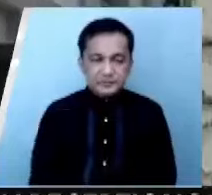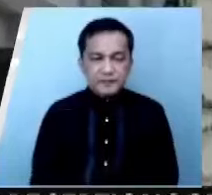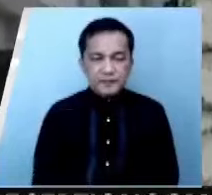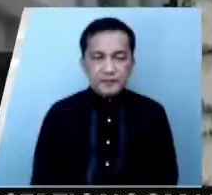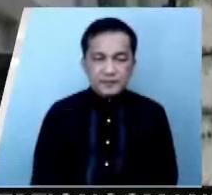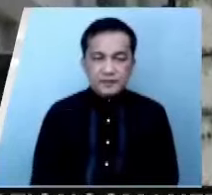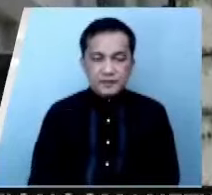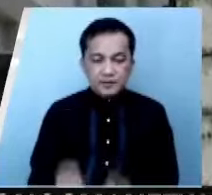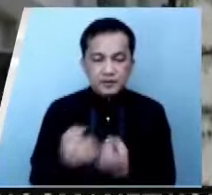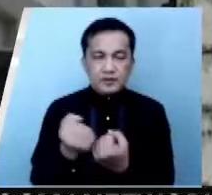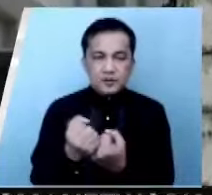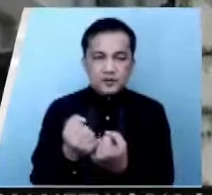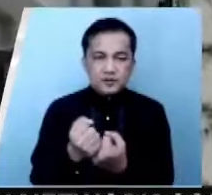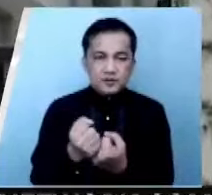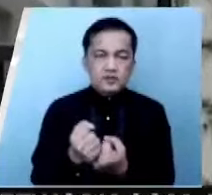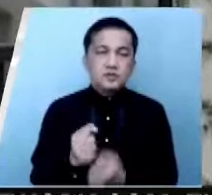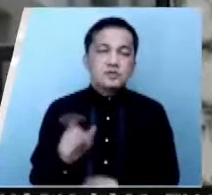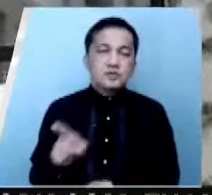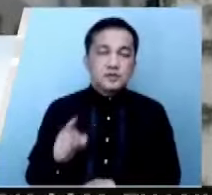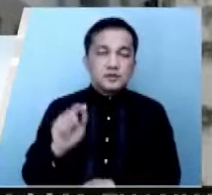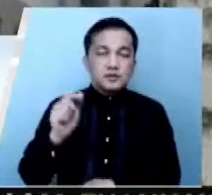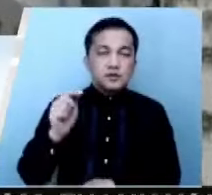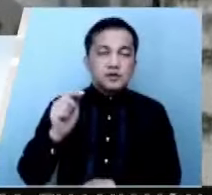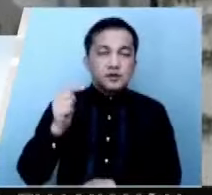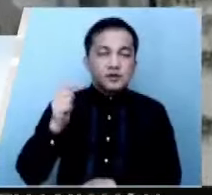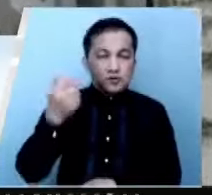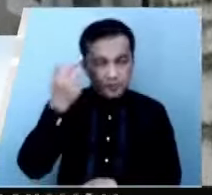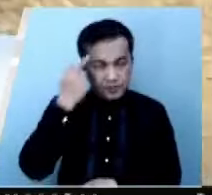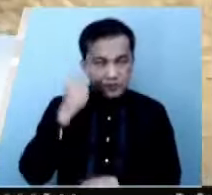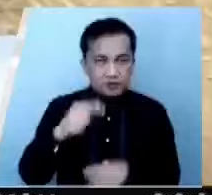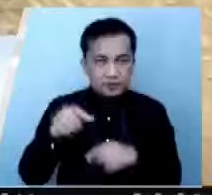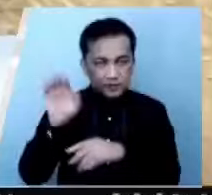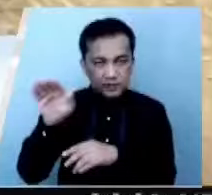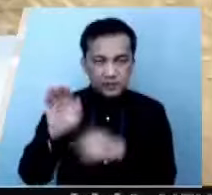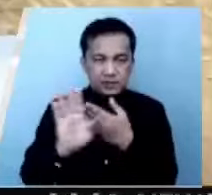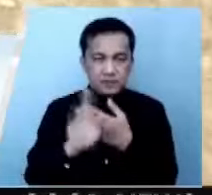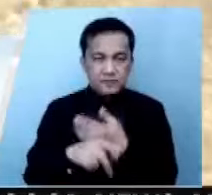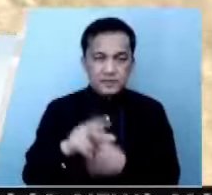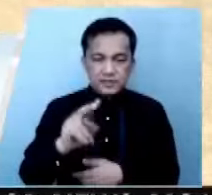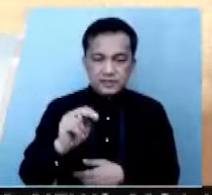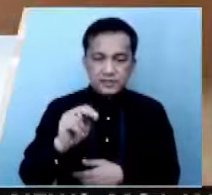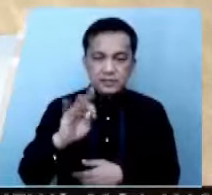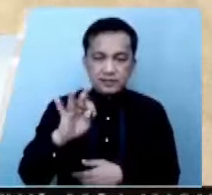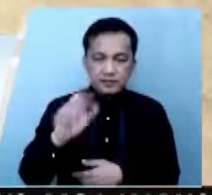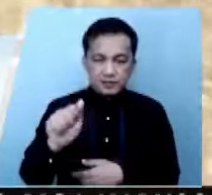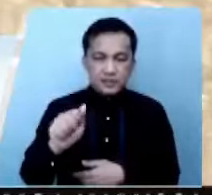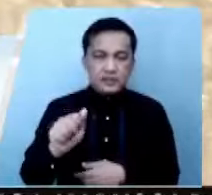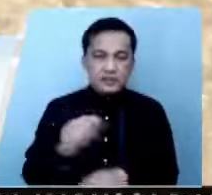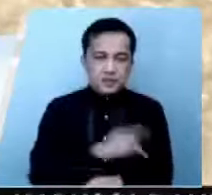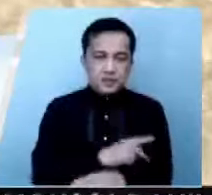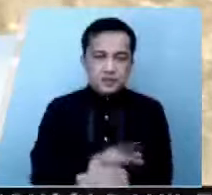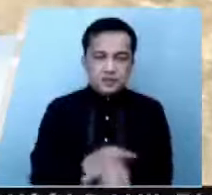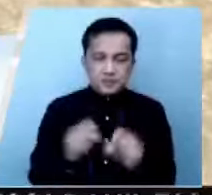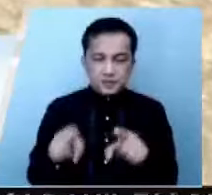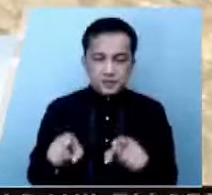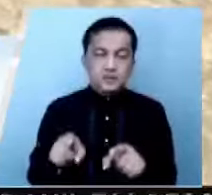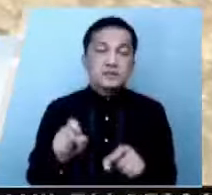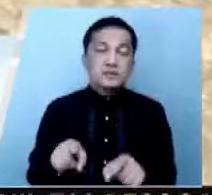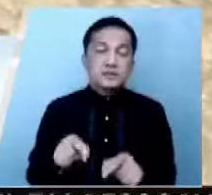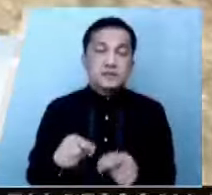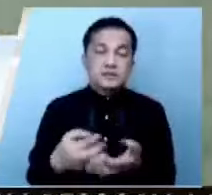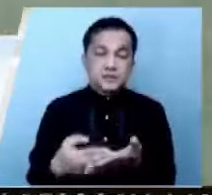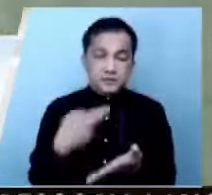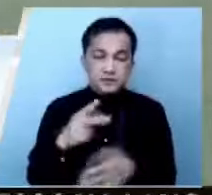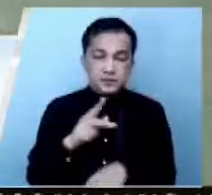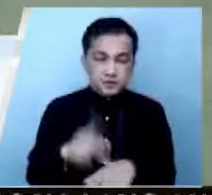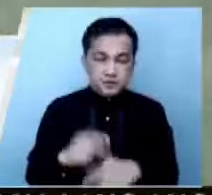Suportado ng ehekutibo ang panukalang ibalik sa National Food Authority ang kapangyarihang magbenta ng bigas sa bansa para mapababa ang